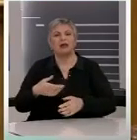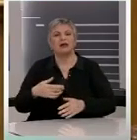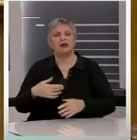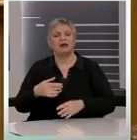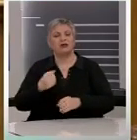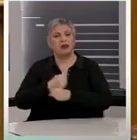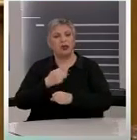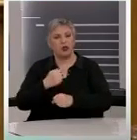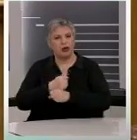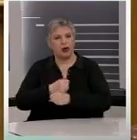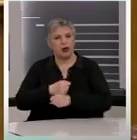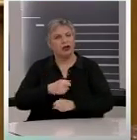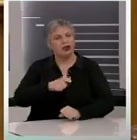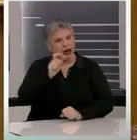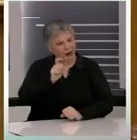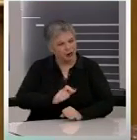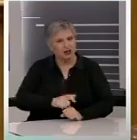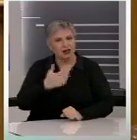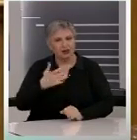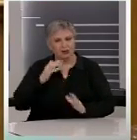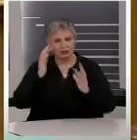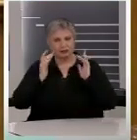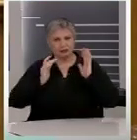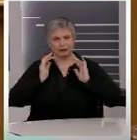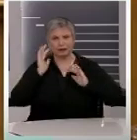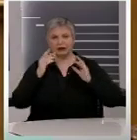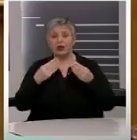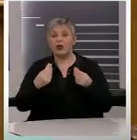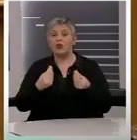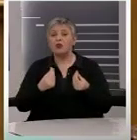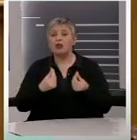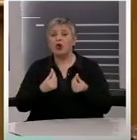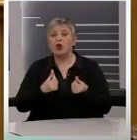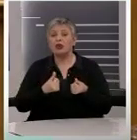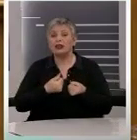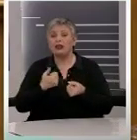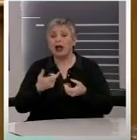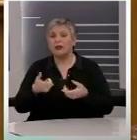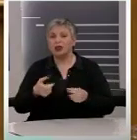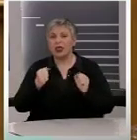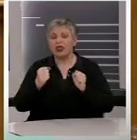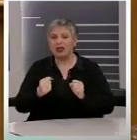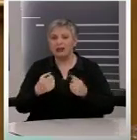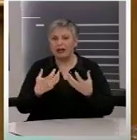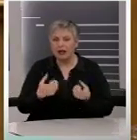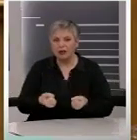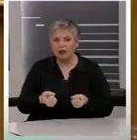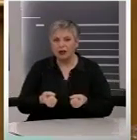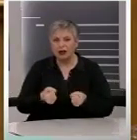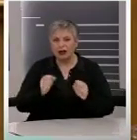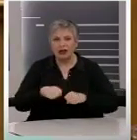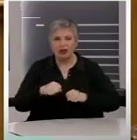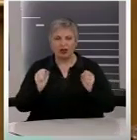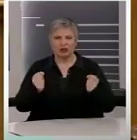τον προβληματισμό της. Έβαλε τον προβληματισμό τους για την ποιότητα αυτών των θέσεων εργασίας. Άρα δεν